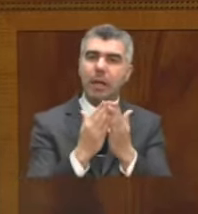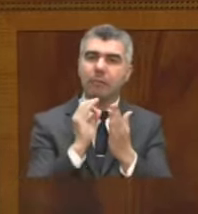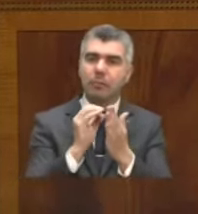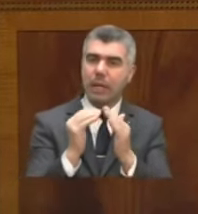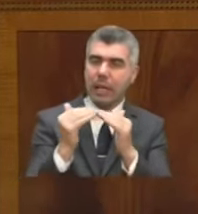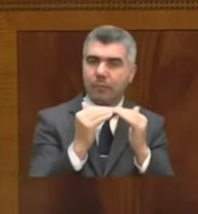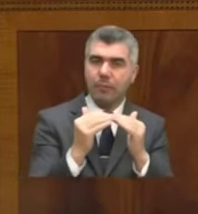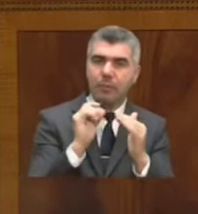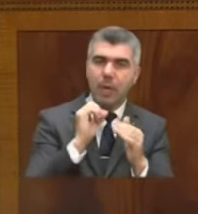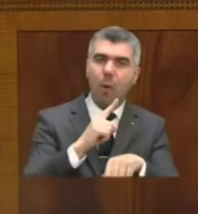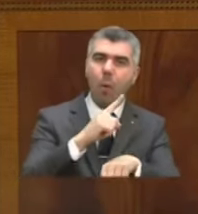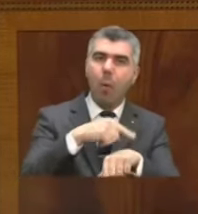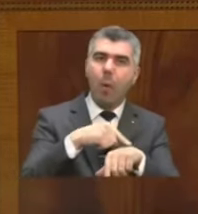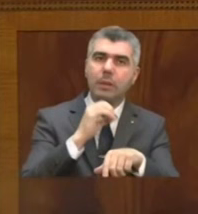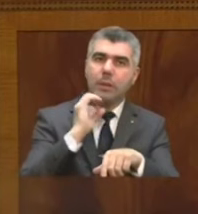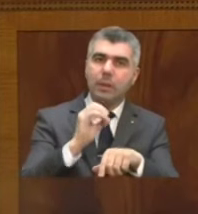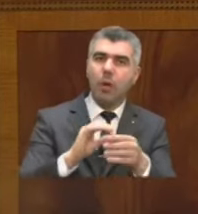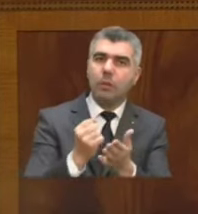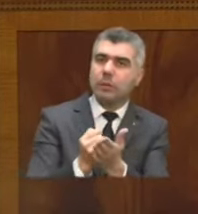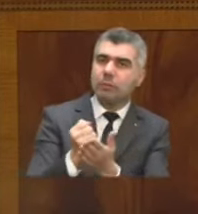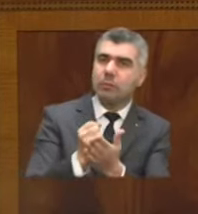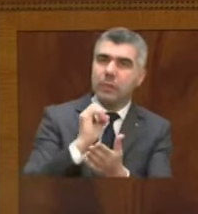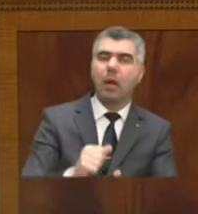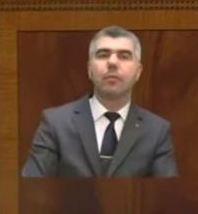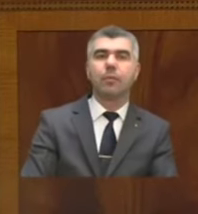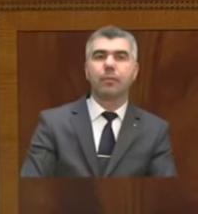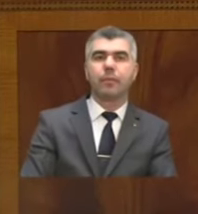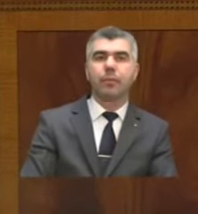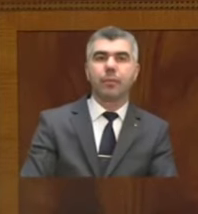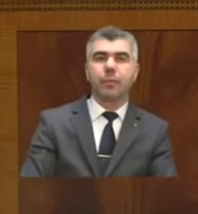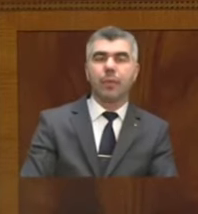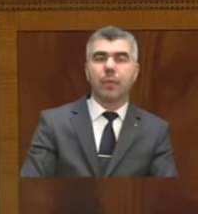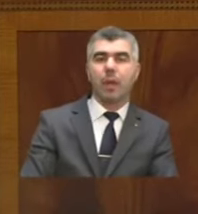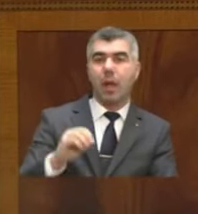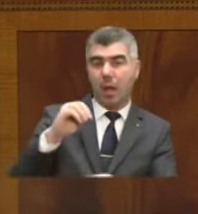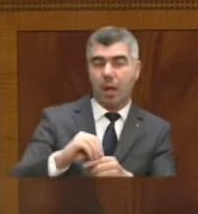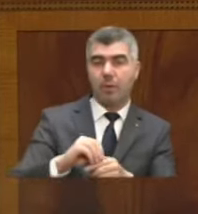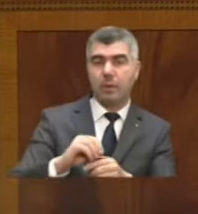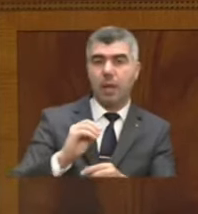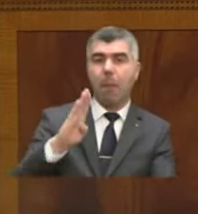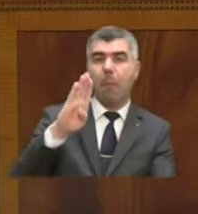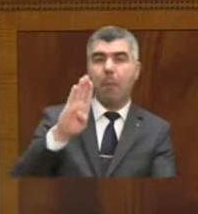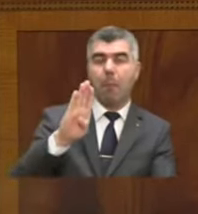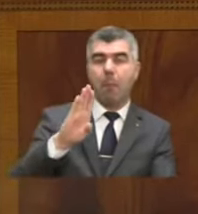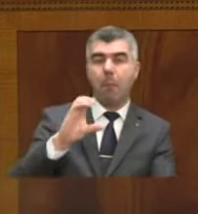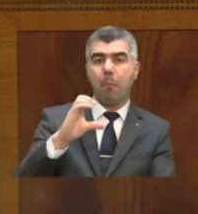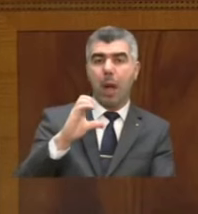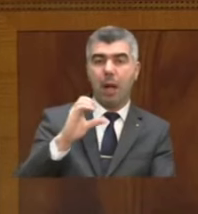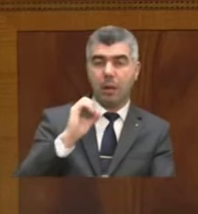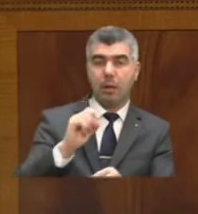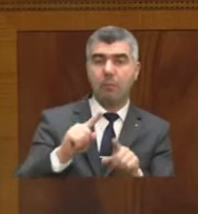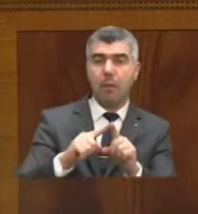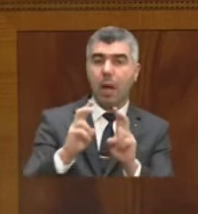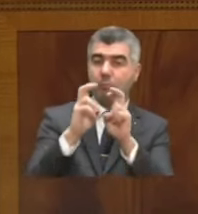يتيح ترشيد الزمن تعلم. وبالنسبة للسلك الثانوي سيتم العمل على